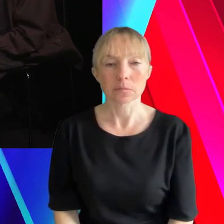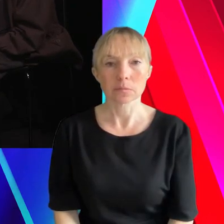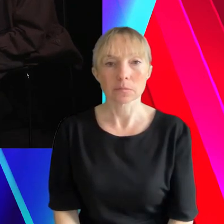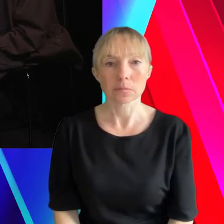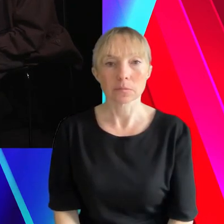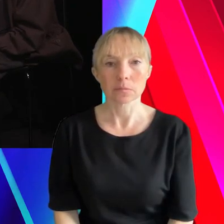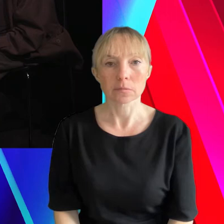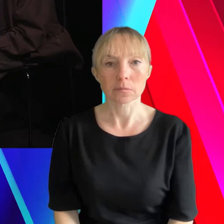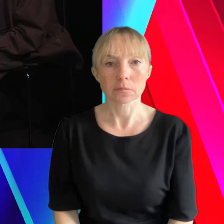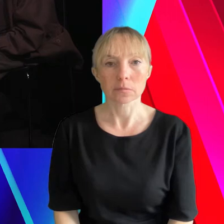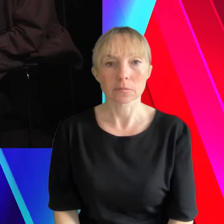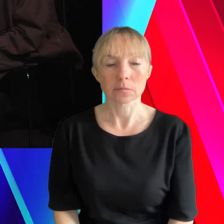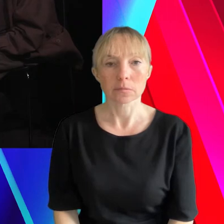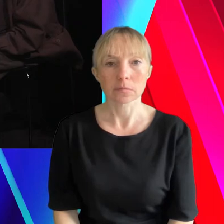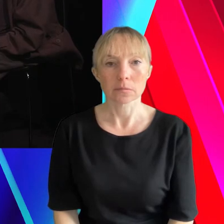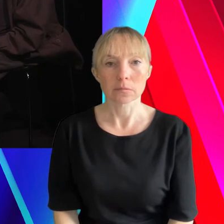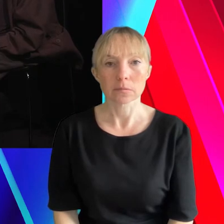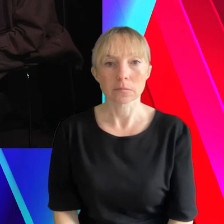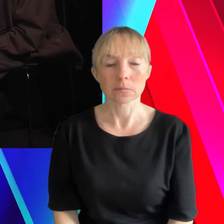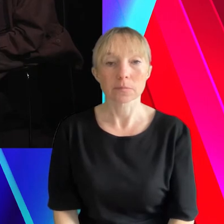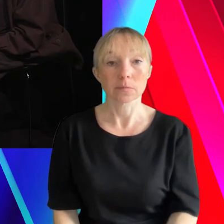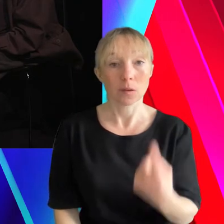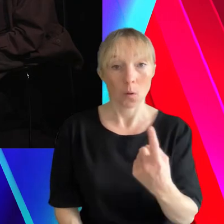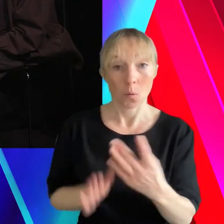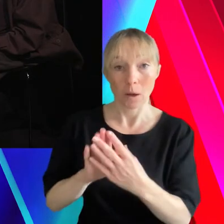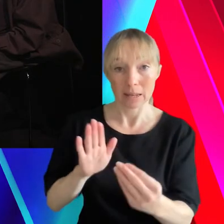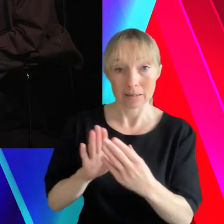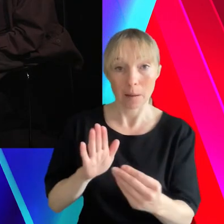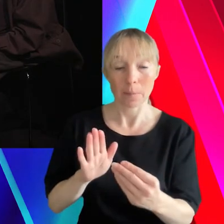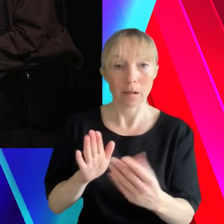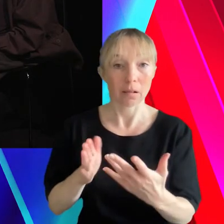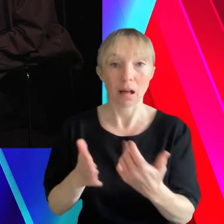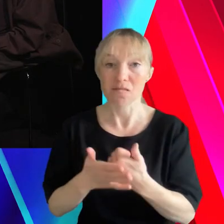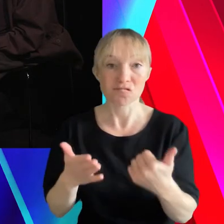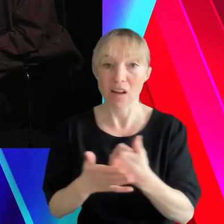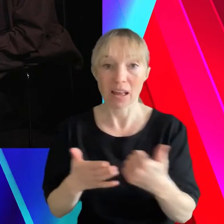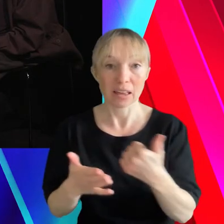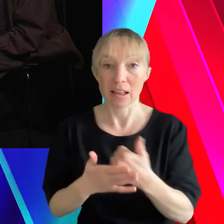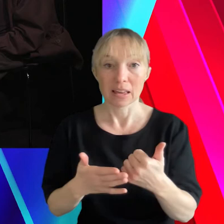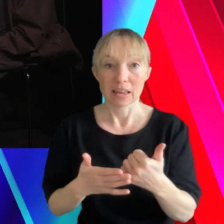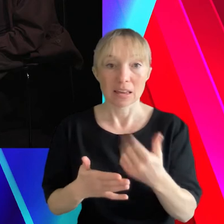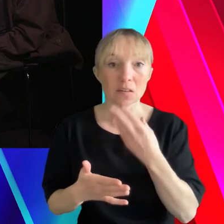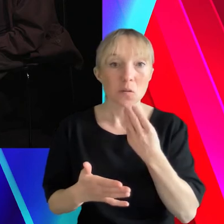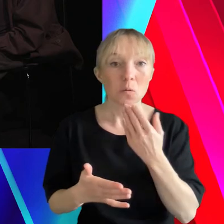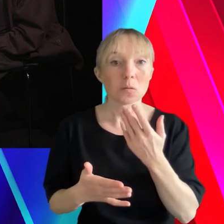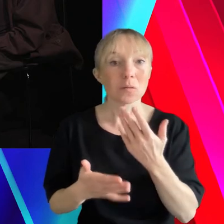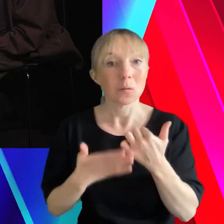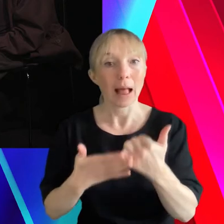به اینکه منظورم چیه. I'll have an example that I often quote, maybe it makes what I'm saying